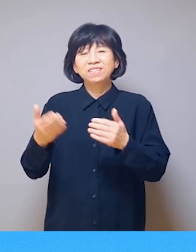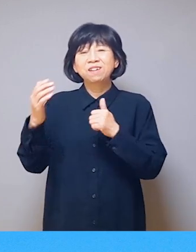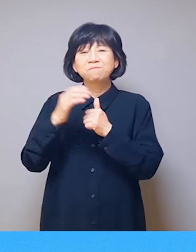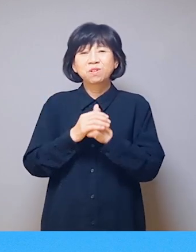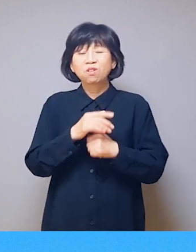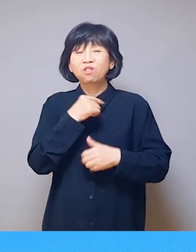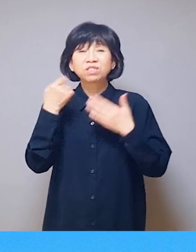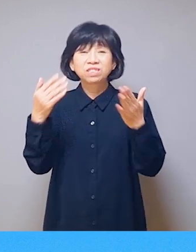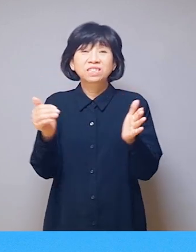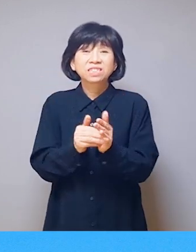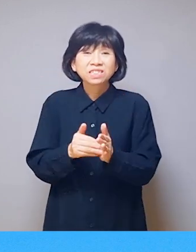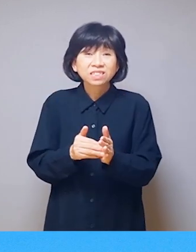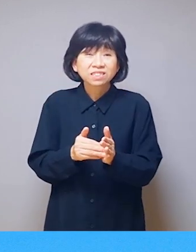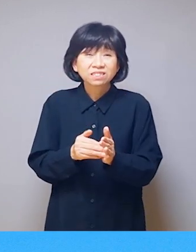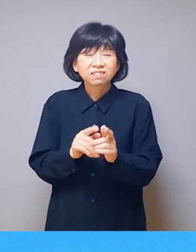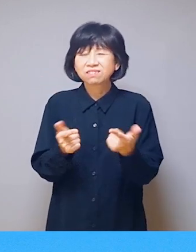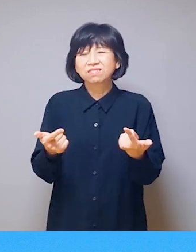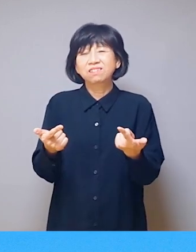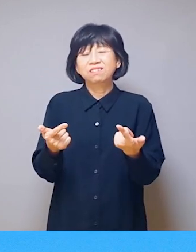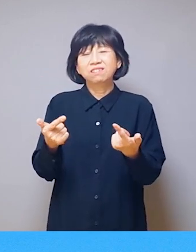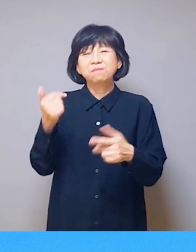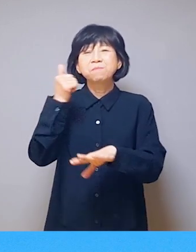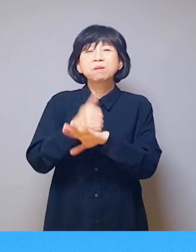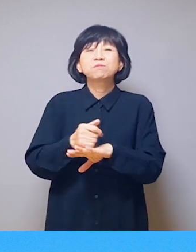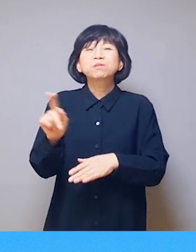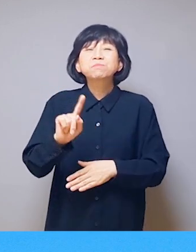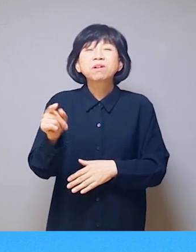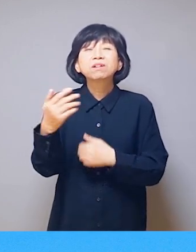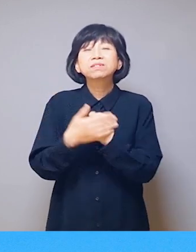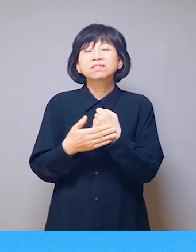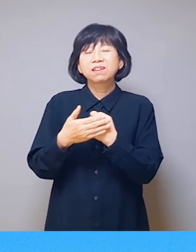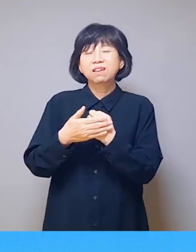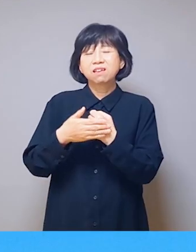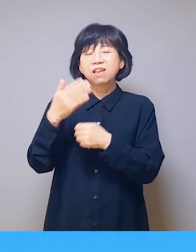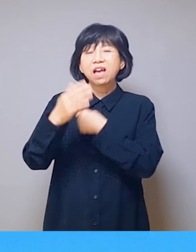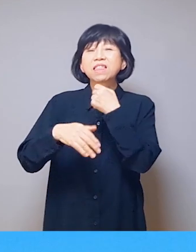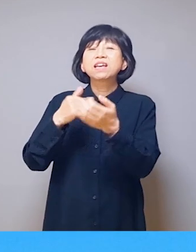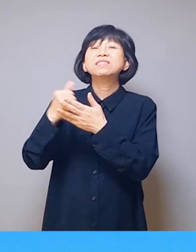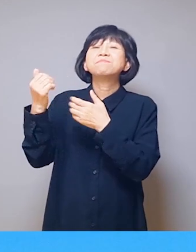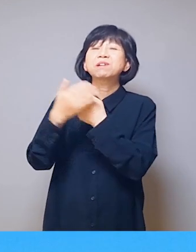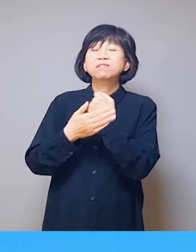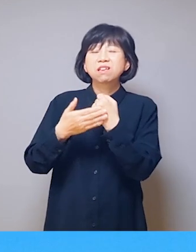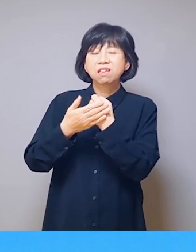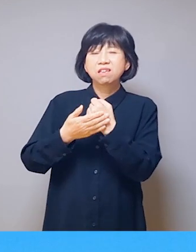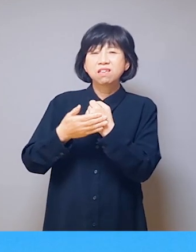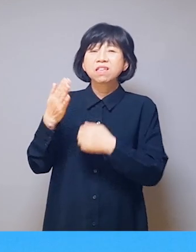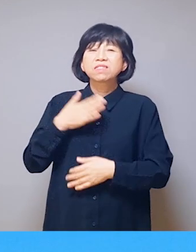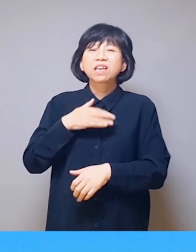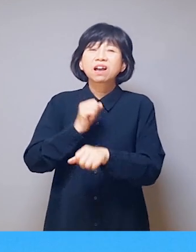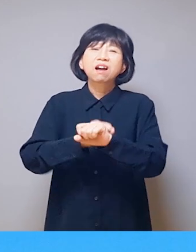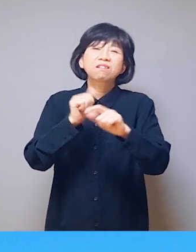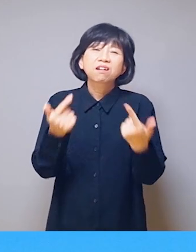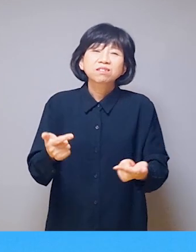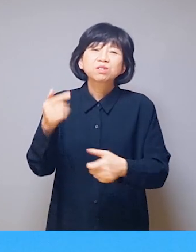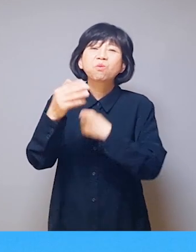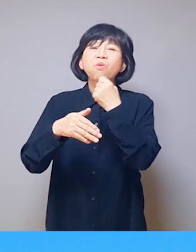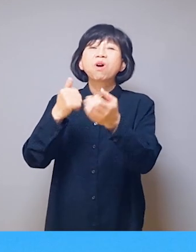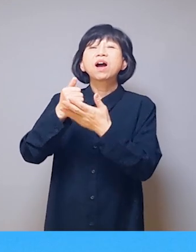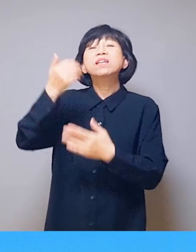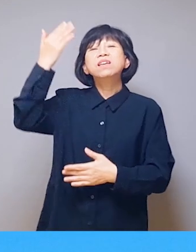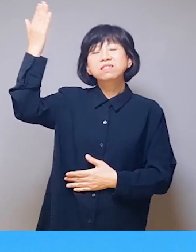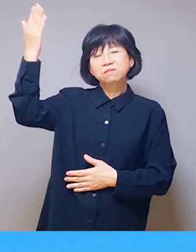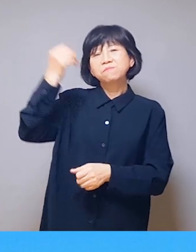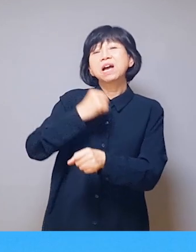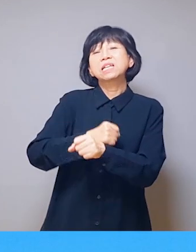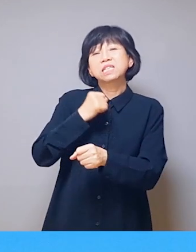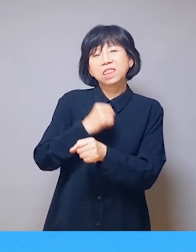헌신으로 끝나면 안 되는 거예요. 끝나는 건 뭘로 끝나야 돼요? 내가 하는 게 아니고 하나님이 하시는 거구나. 이게